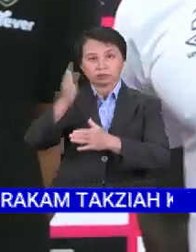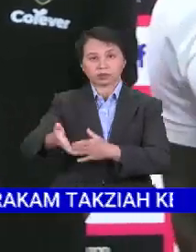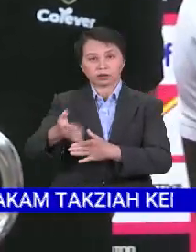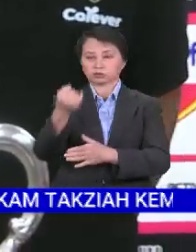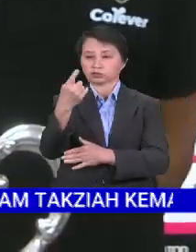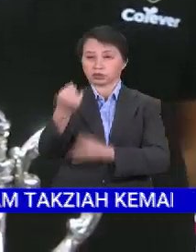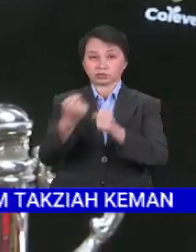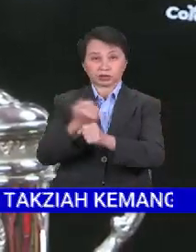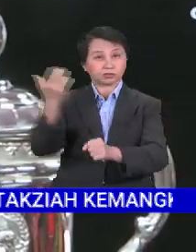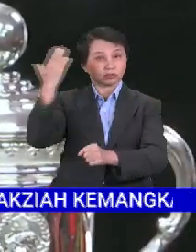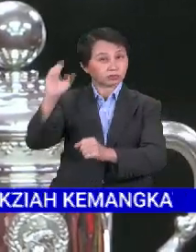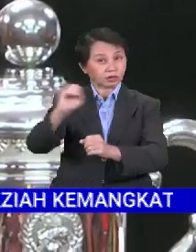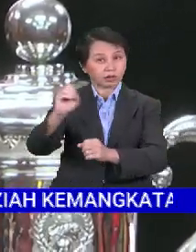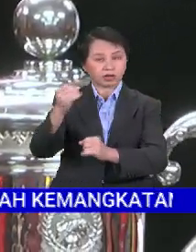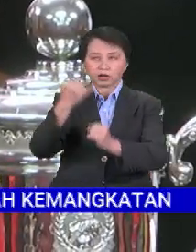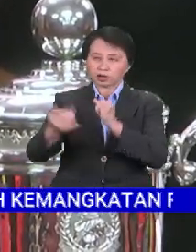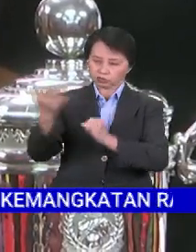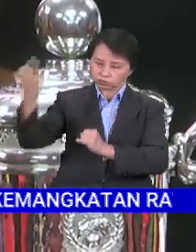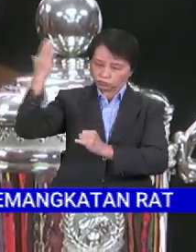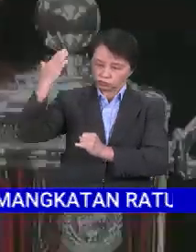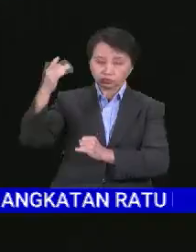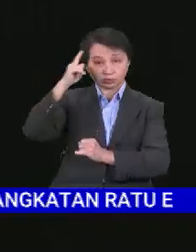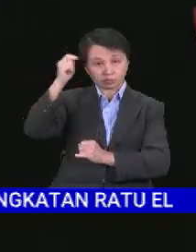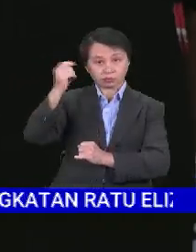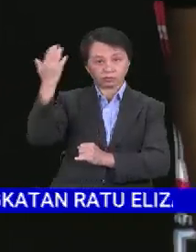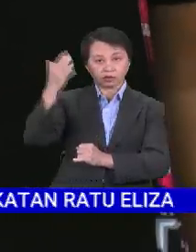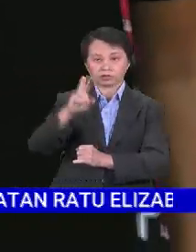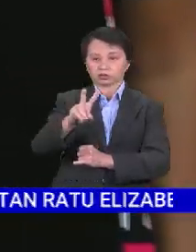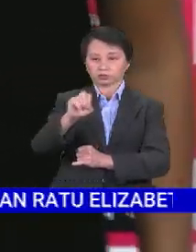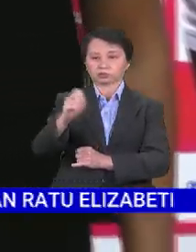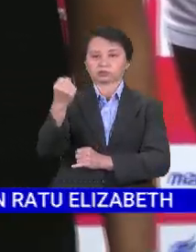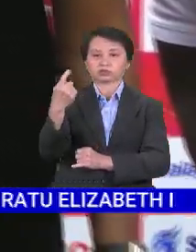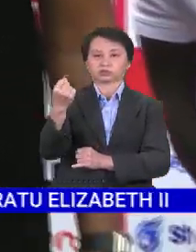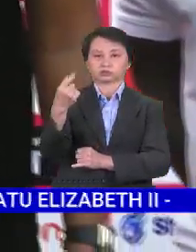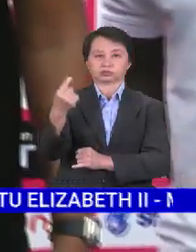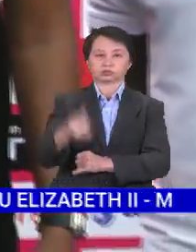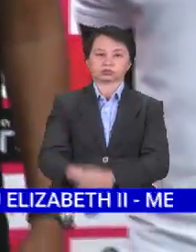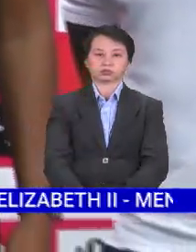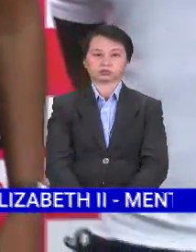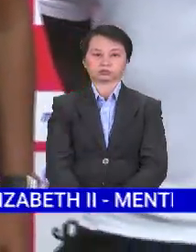kemarau 11 tahun selepas kali terakhir memenanginya pada edisi 2011.